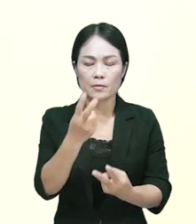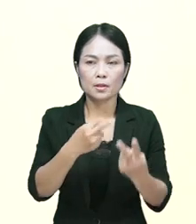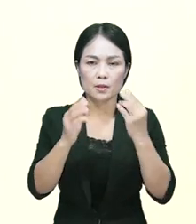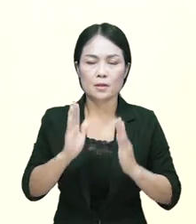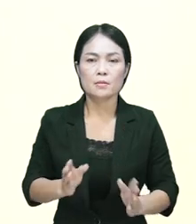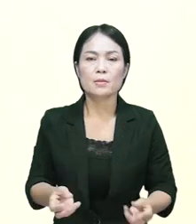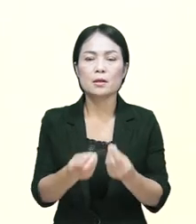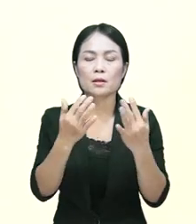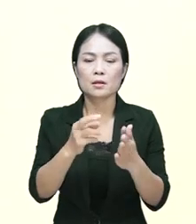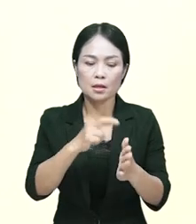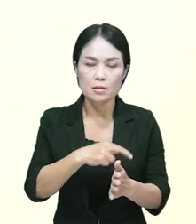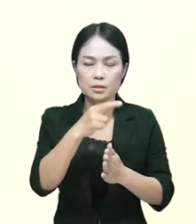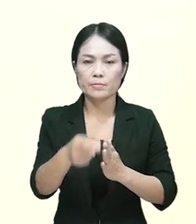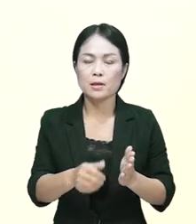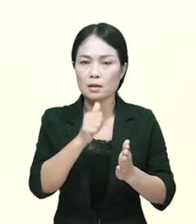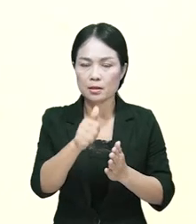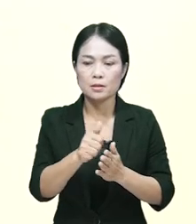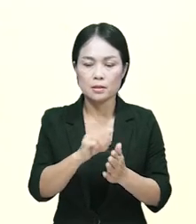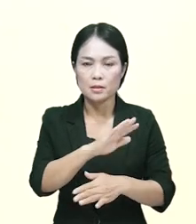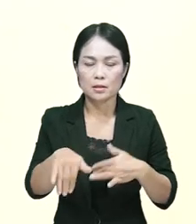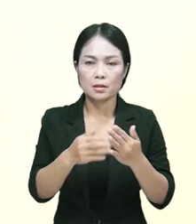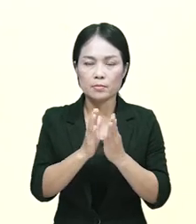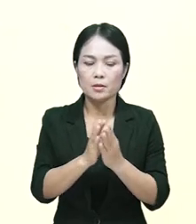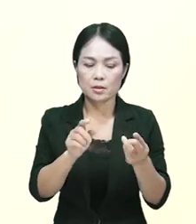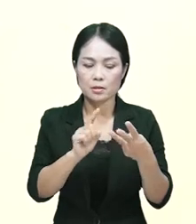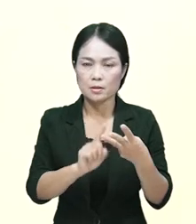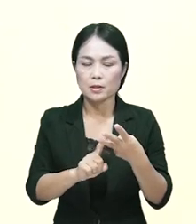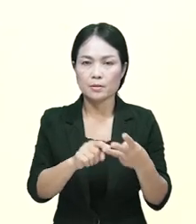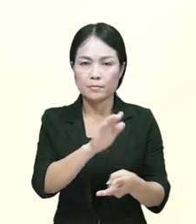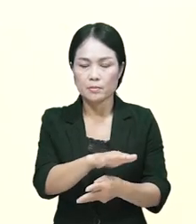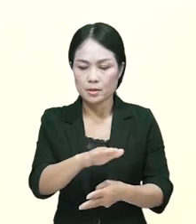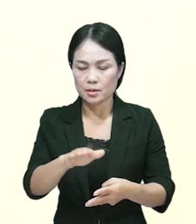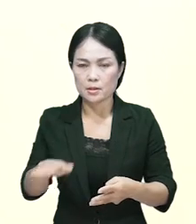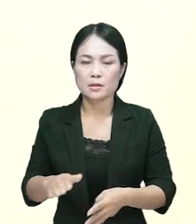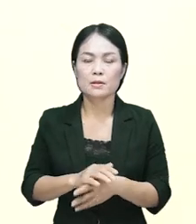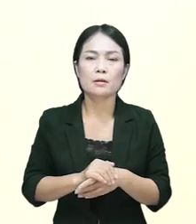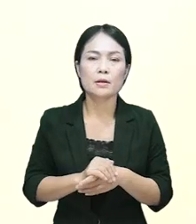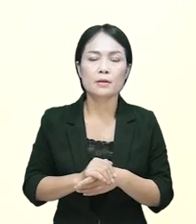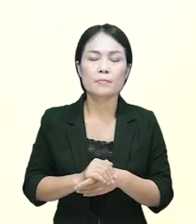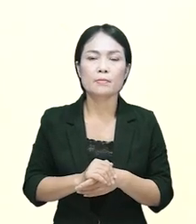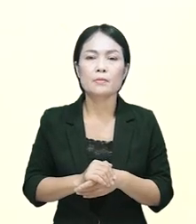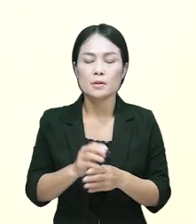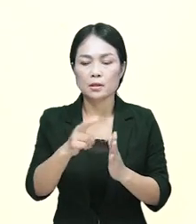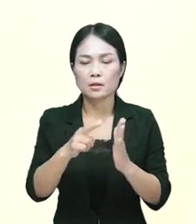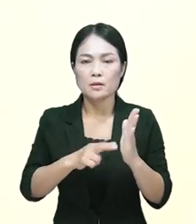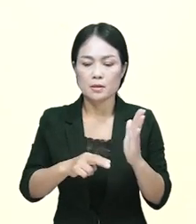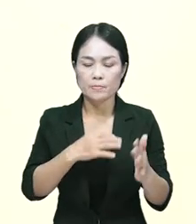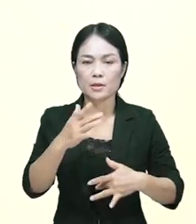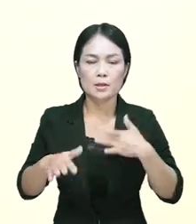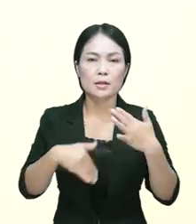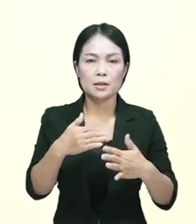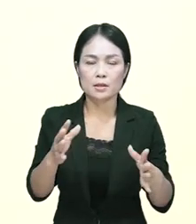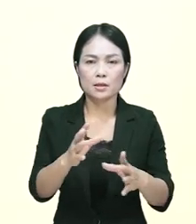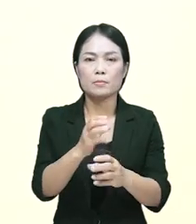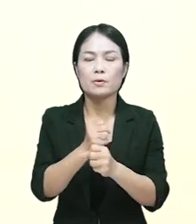ច្រើនគឺជាផលចាអរគុណកូនសូមចូលទី3កុមារក្នុងអត្តបទសប្បាយចិត្តមកពីគេ